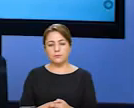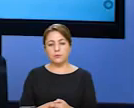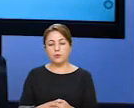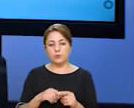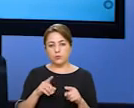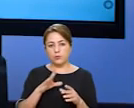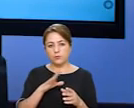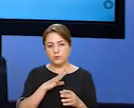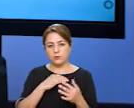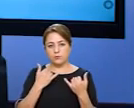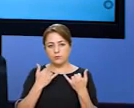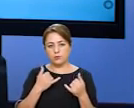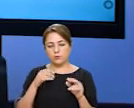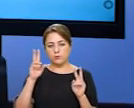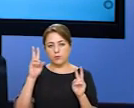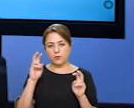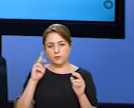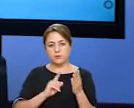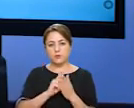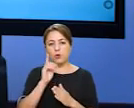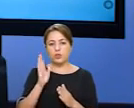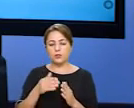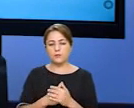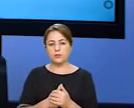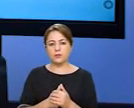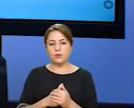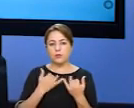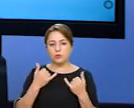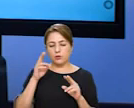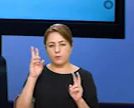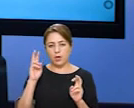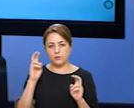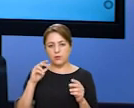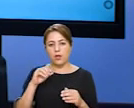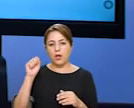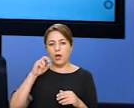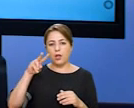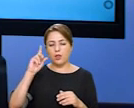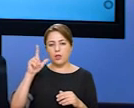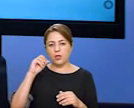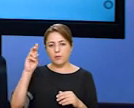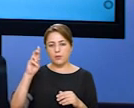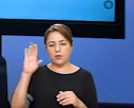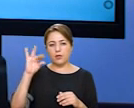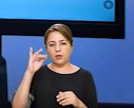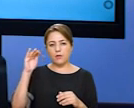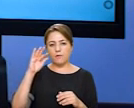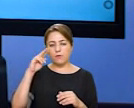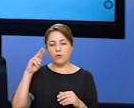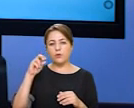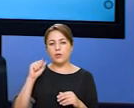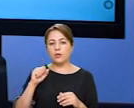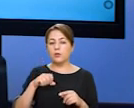Unday bo'lsa, bugungi mavzuimizni boshlaymiz. Bugungi mavzuimiz algebrik ifodalar. Algebrik ifoda